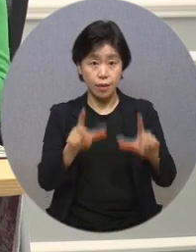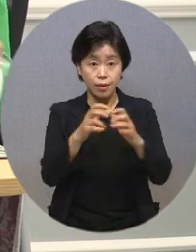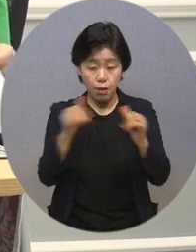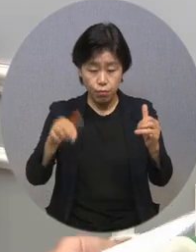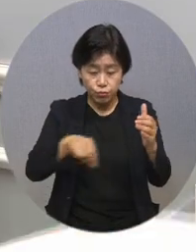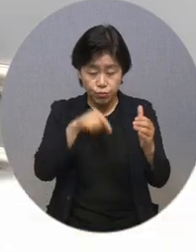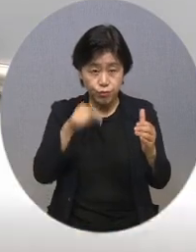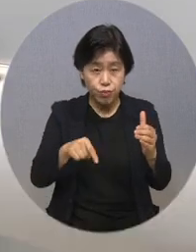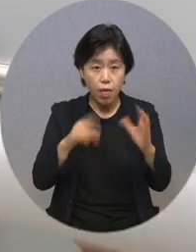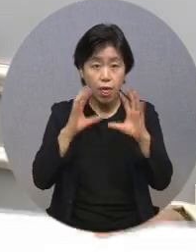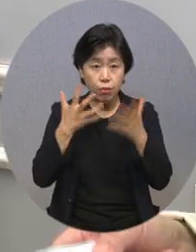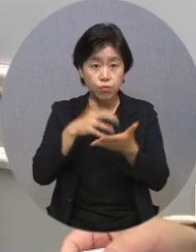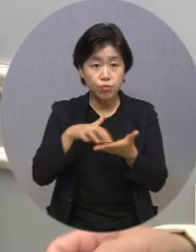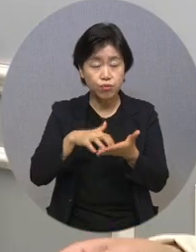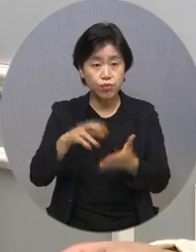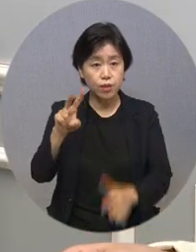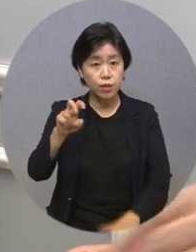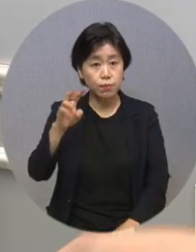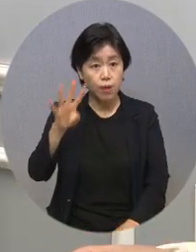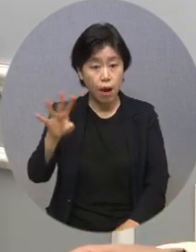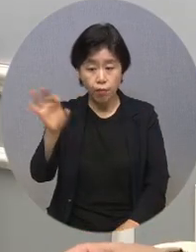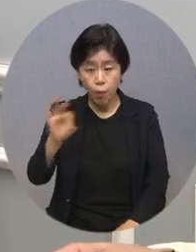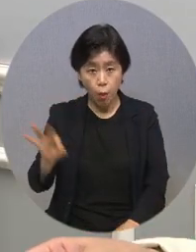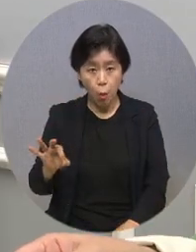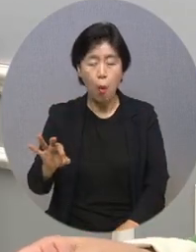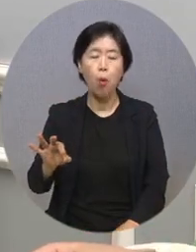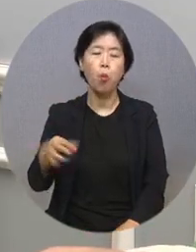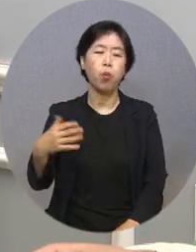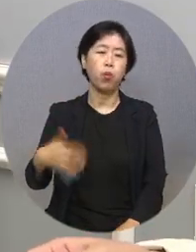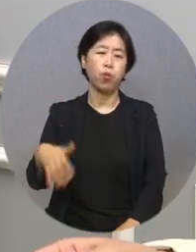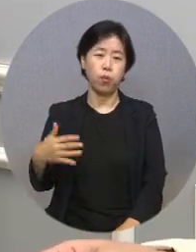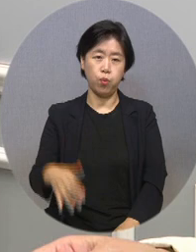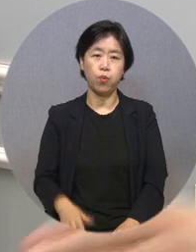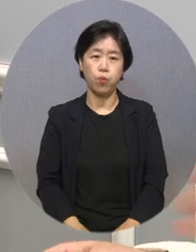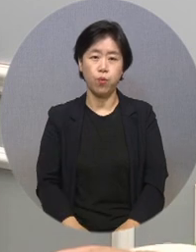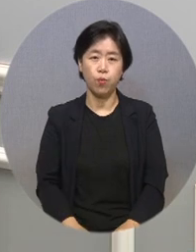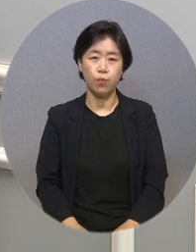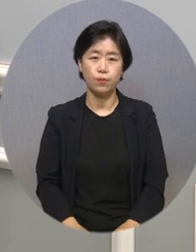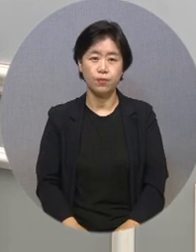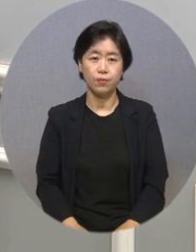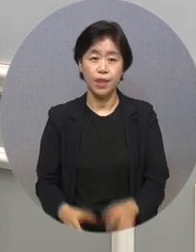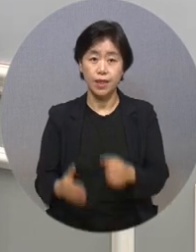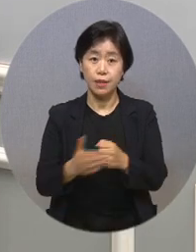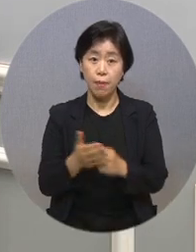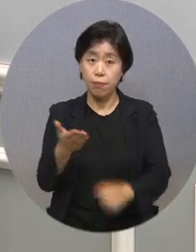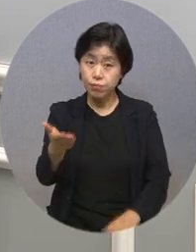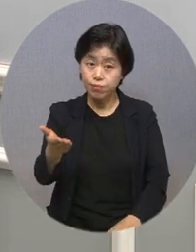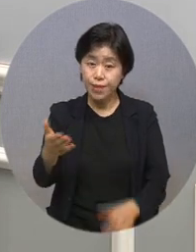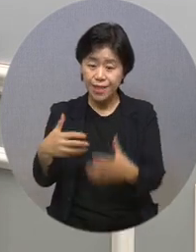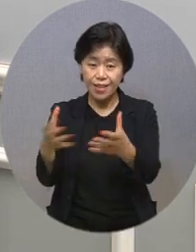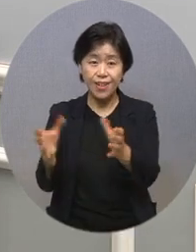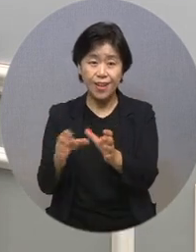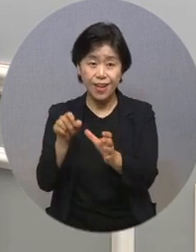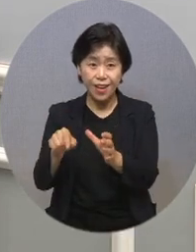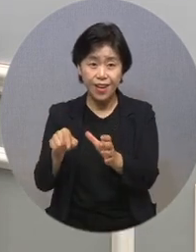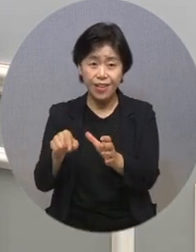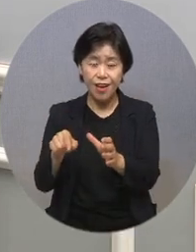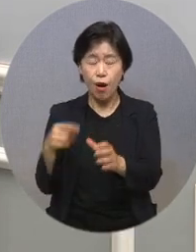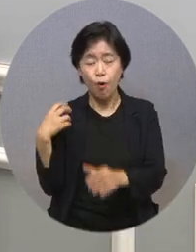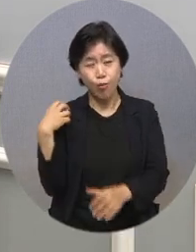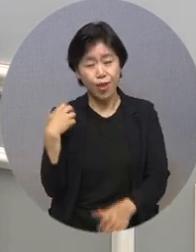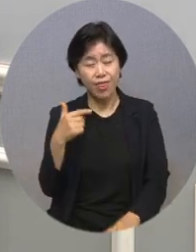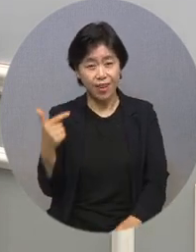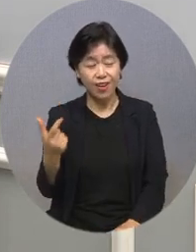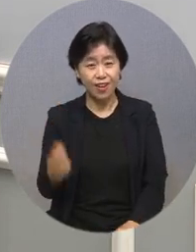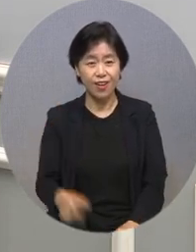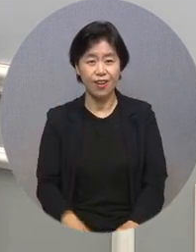타 도시에서는 굉장히 부러워해야 할 일인데 네. 그만큼 초록 우선 어린이 재단에서는 할 일이 많다는 거잖아요. 네,